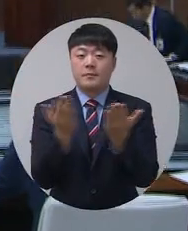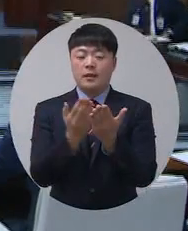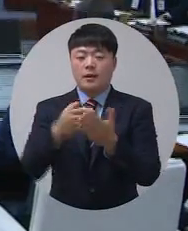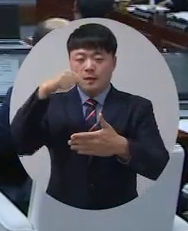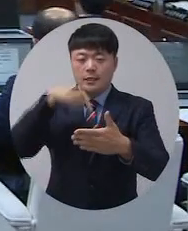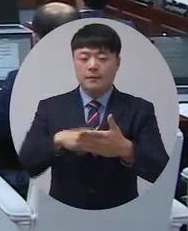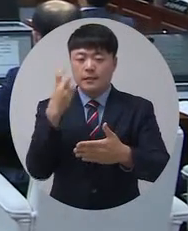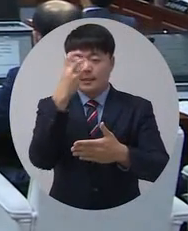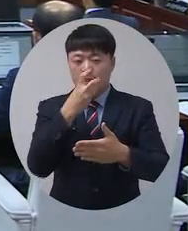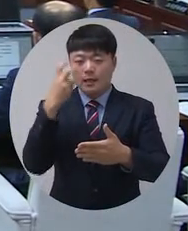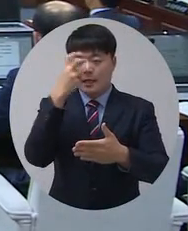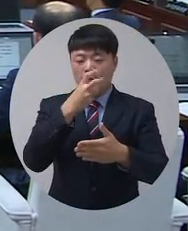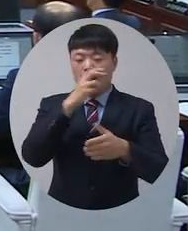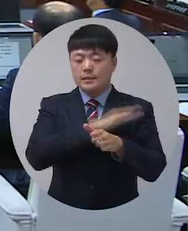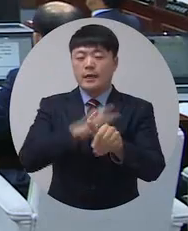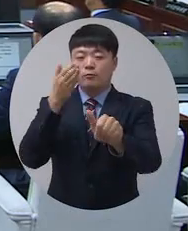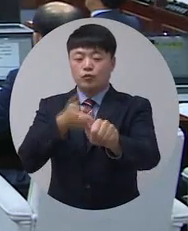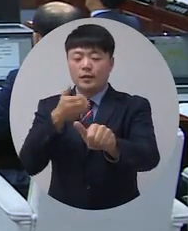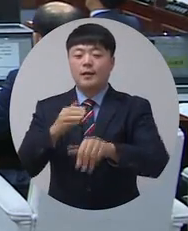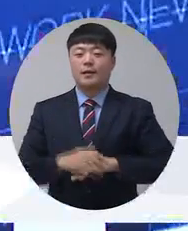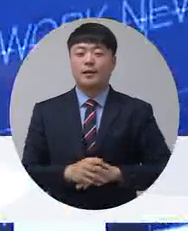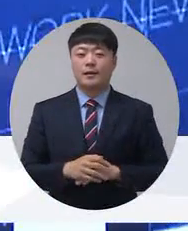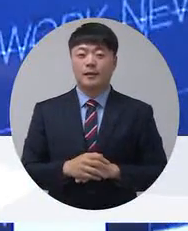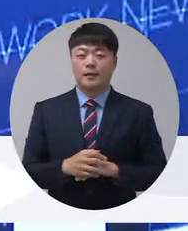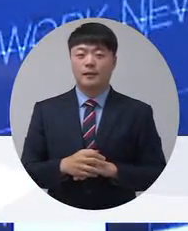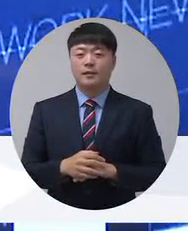있게 잘 살펴주길 바란다고 밝혔습니다.